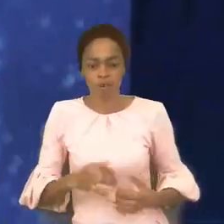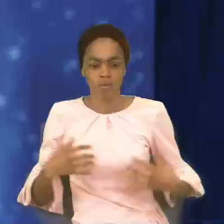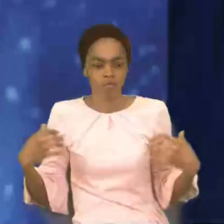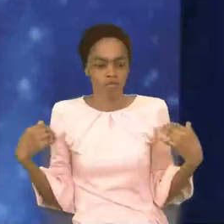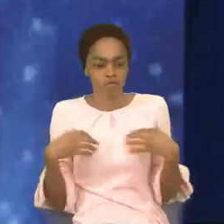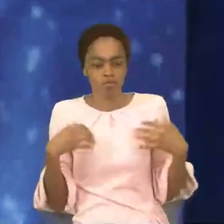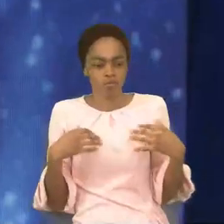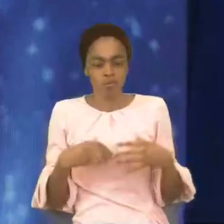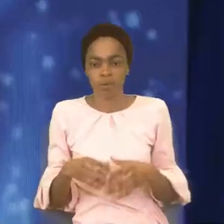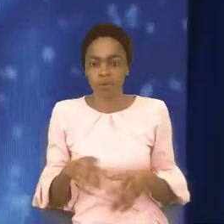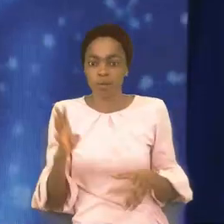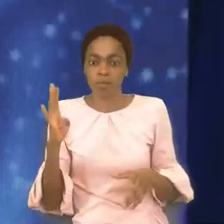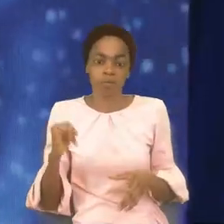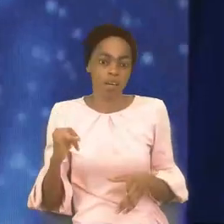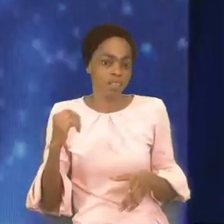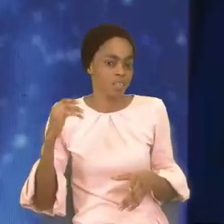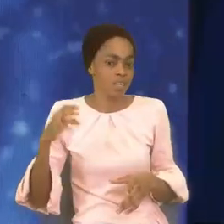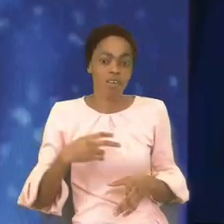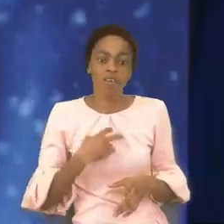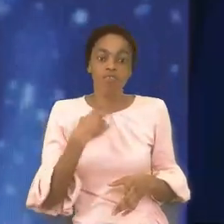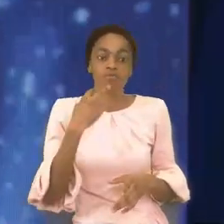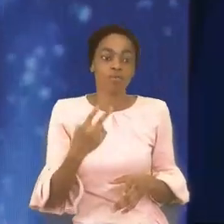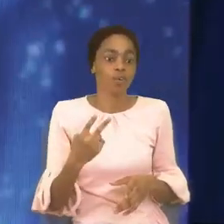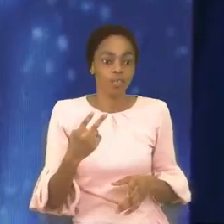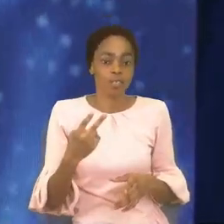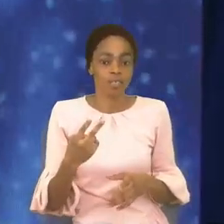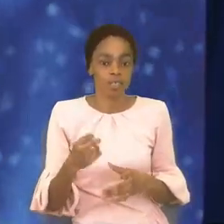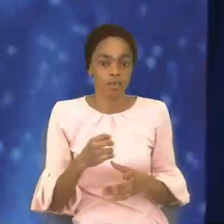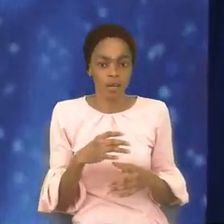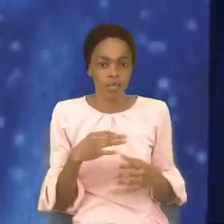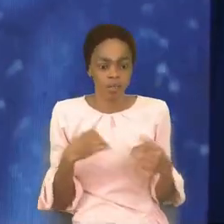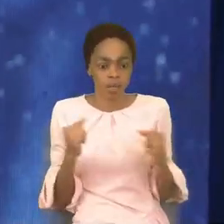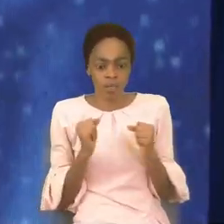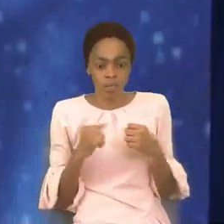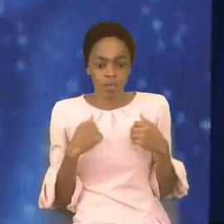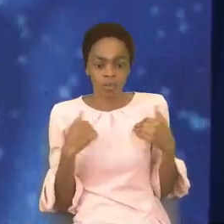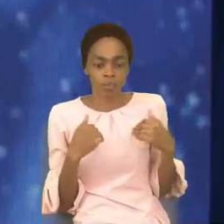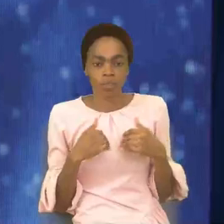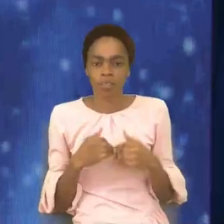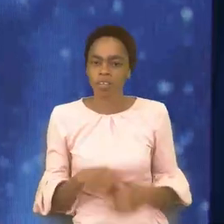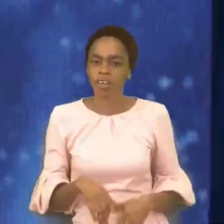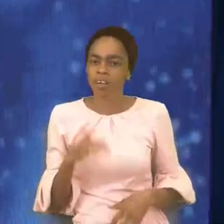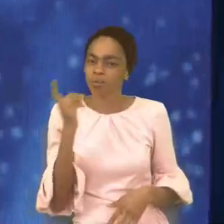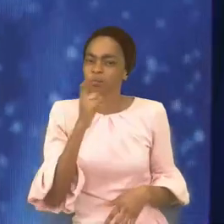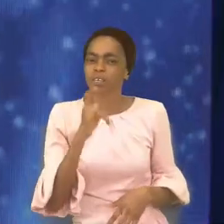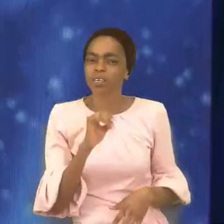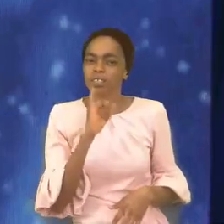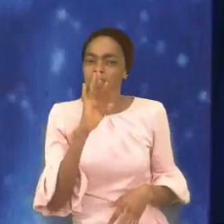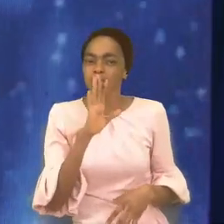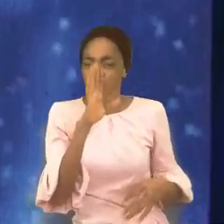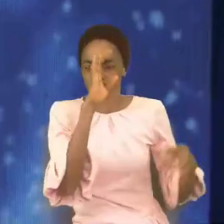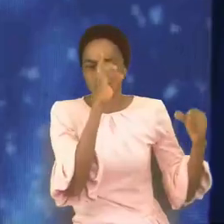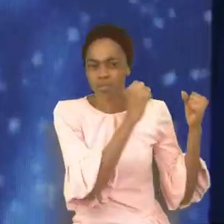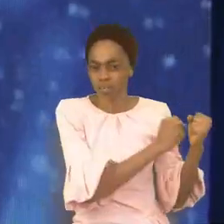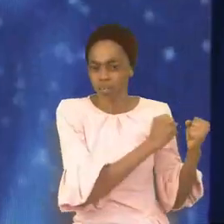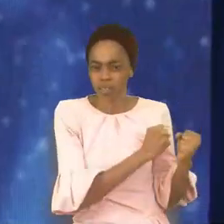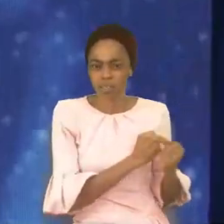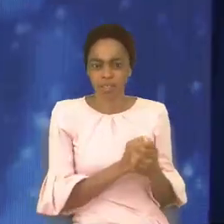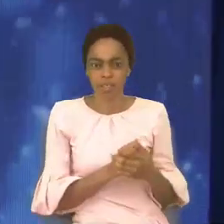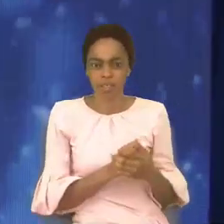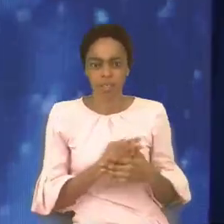de terrifier par le son de sa voix. Ils tremblent de ce côté. Quelle est ta foi,